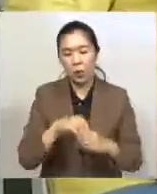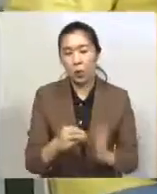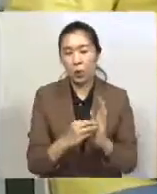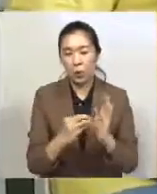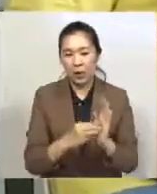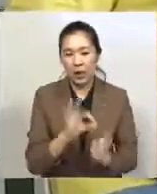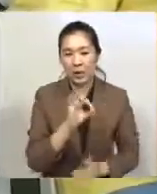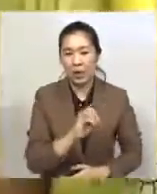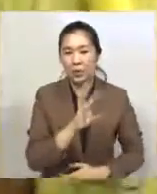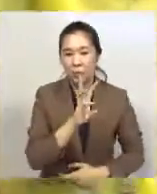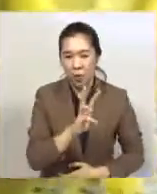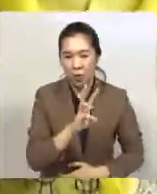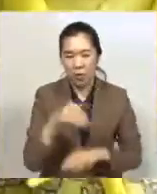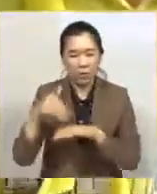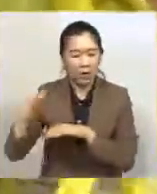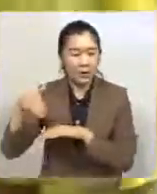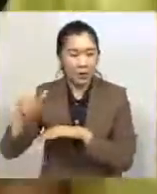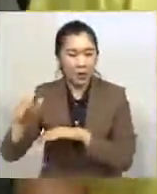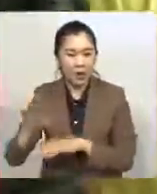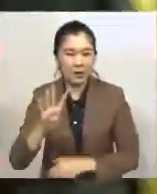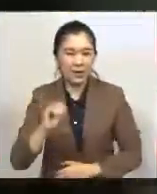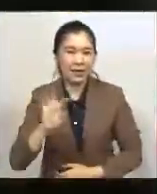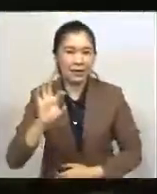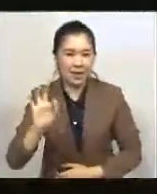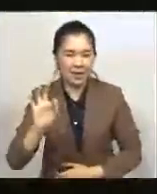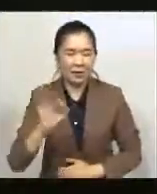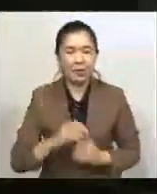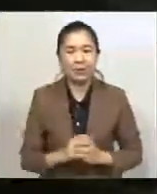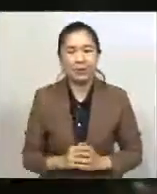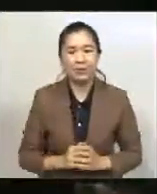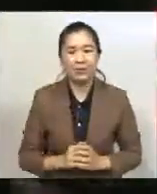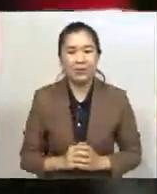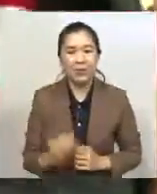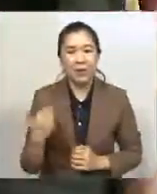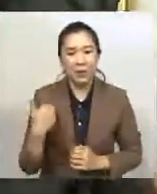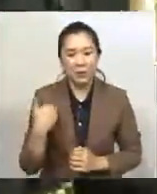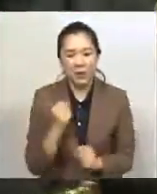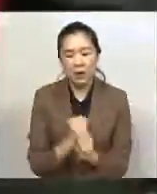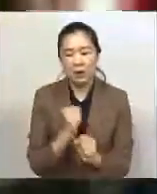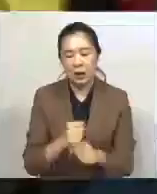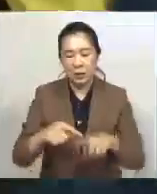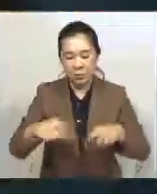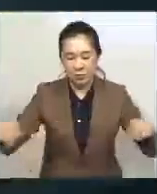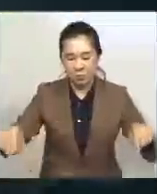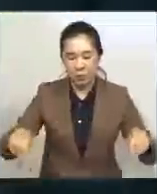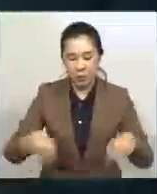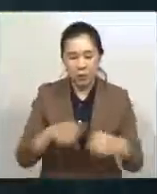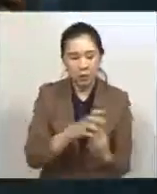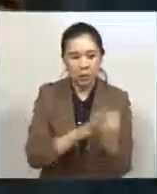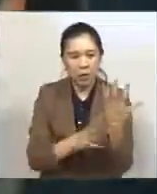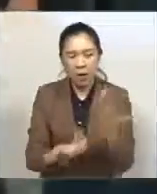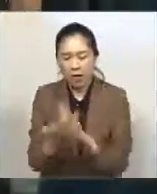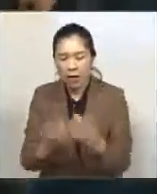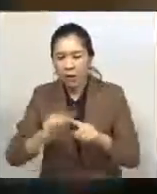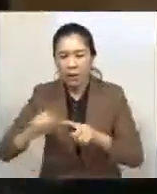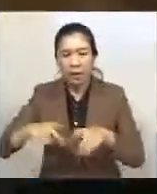ทพมหานคร96หลังต่างจังหวัด49หลังนอกจากนี้ก็มีการปรับปรุงพื้นที่รกร้างในชุม